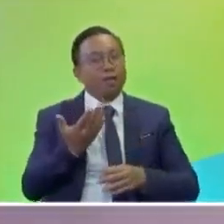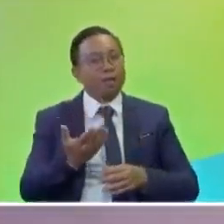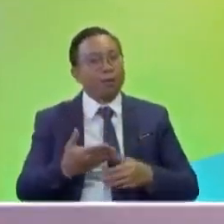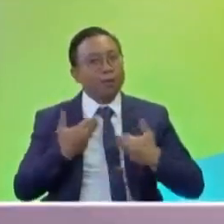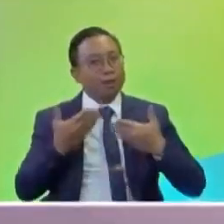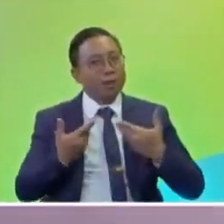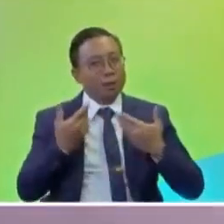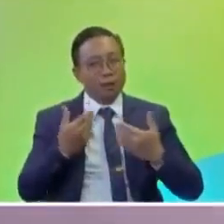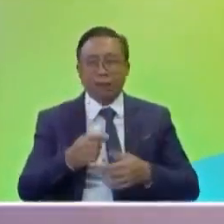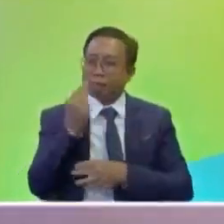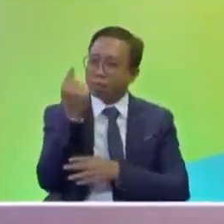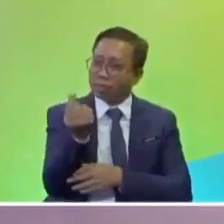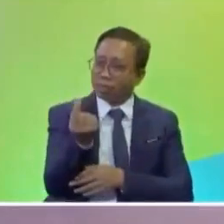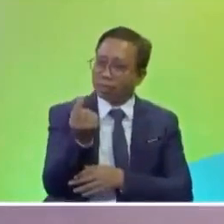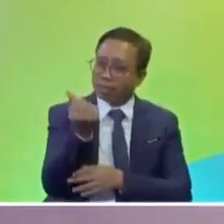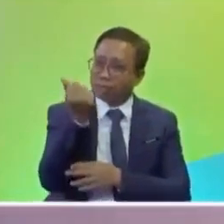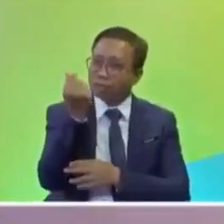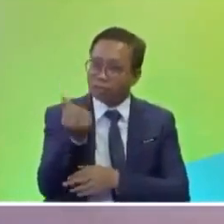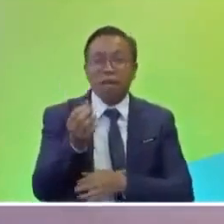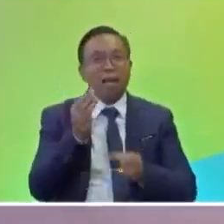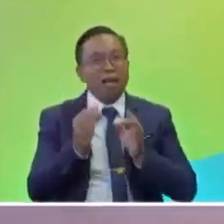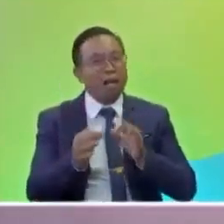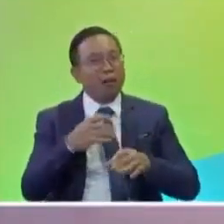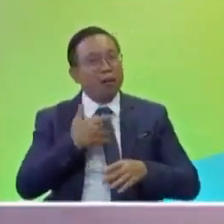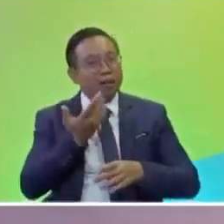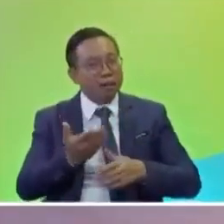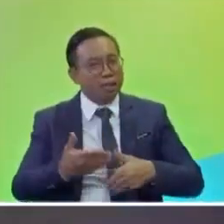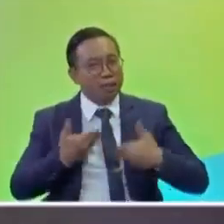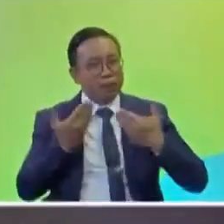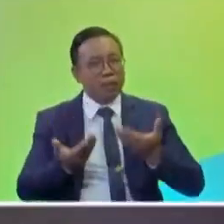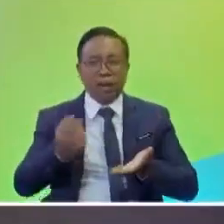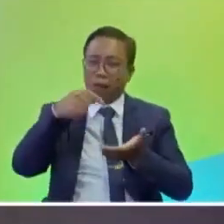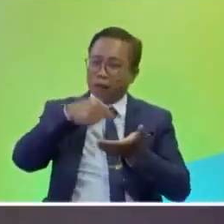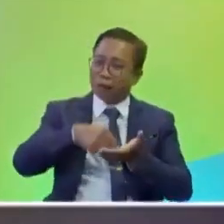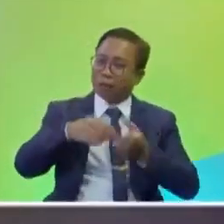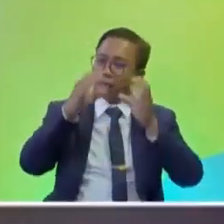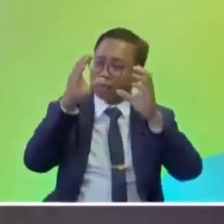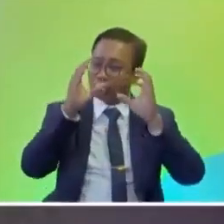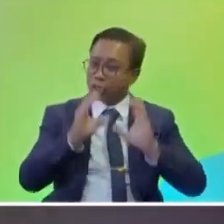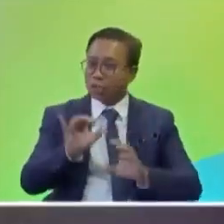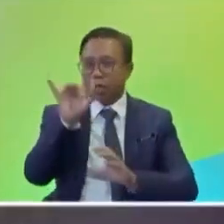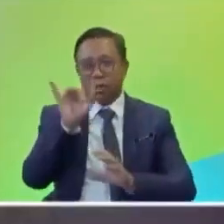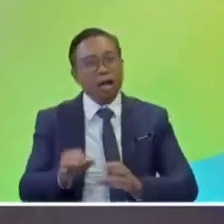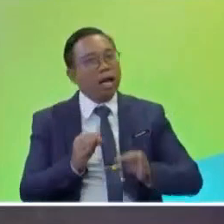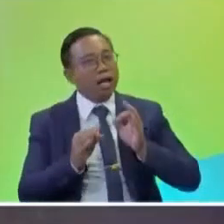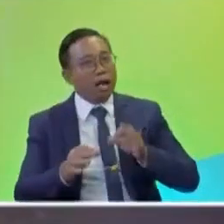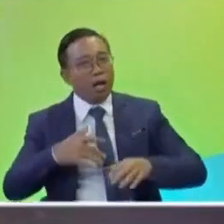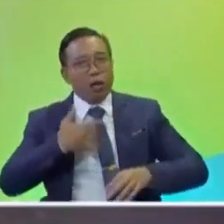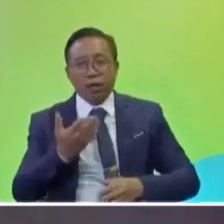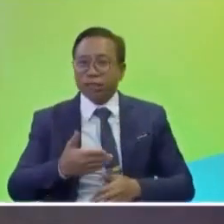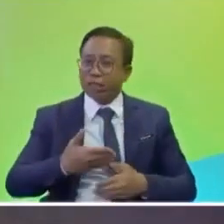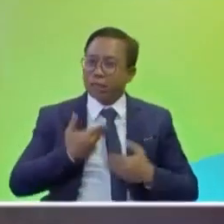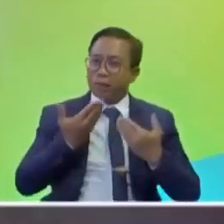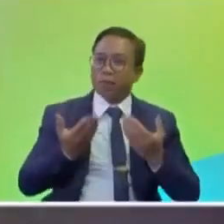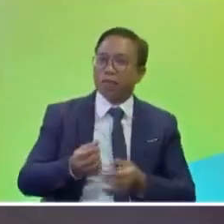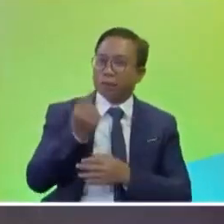rasa gembira petik jari. Kalau rasa gembira beginilah caranya. Kalau